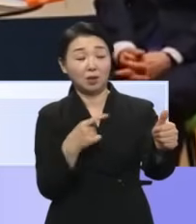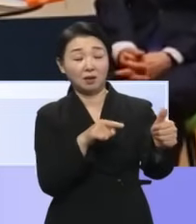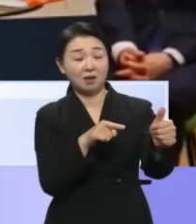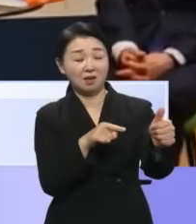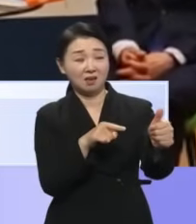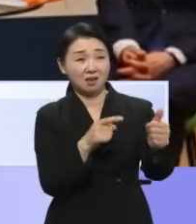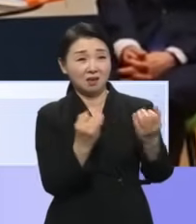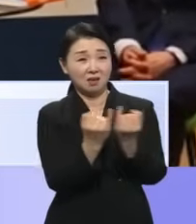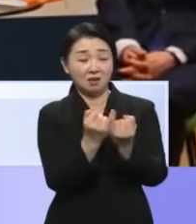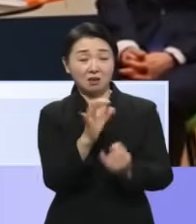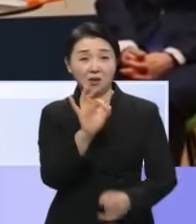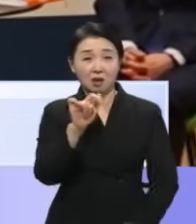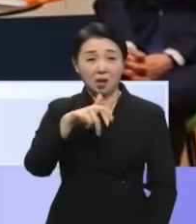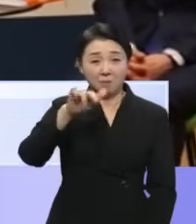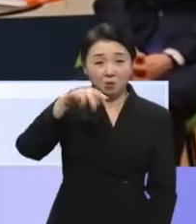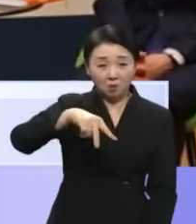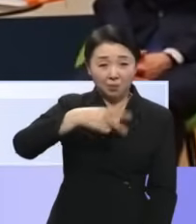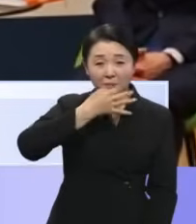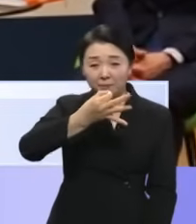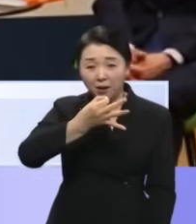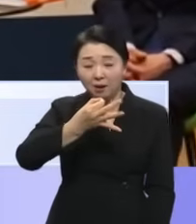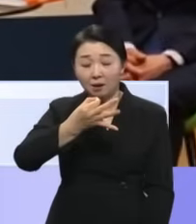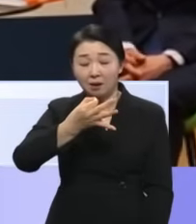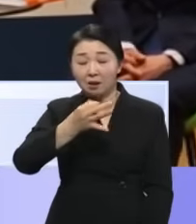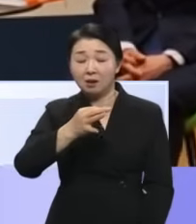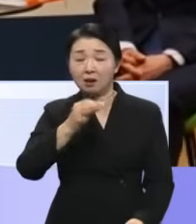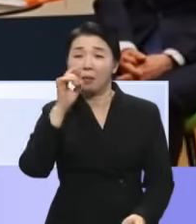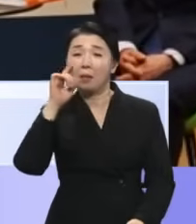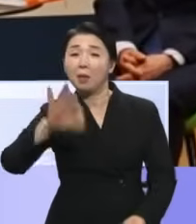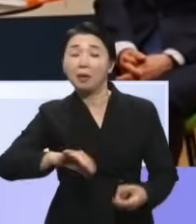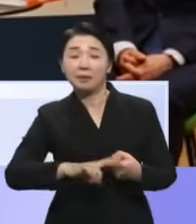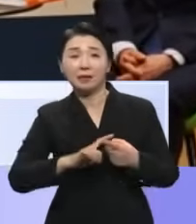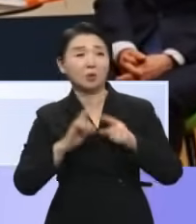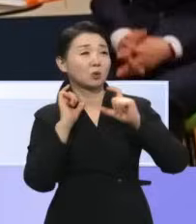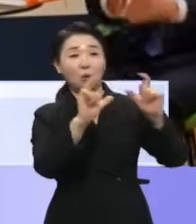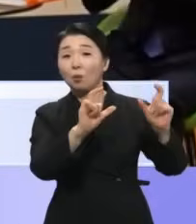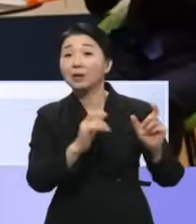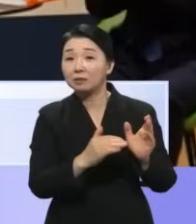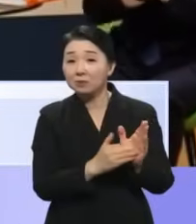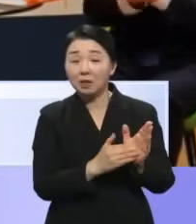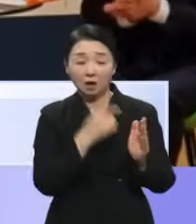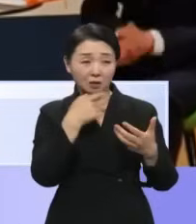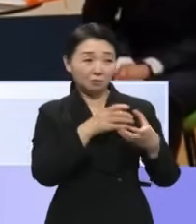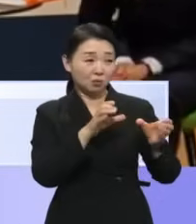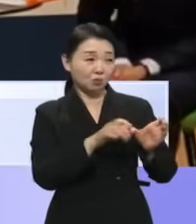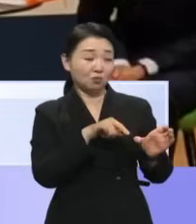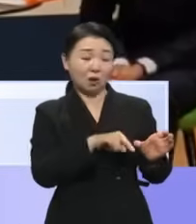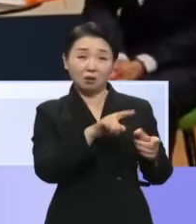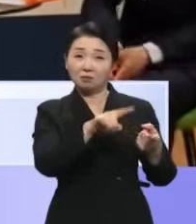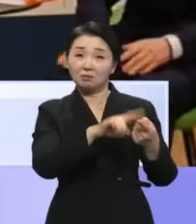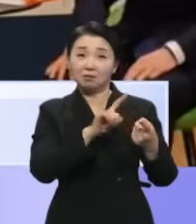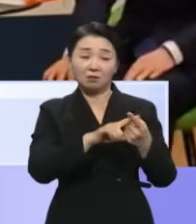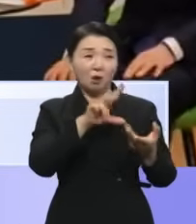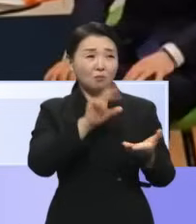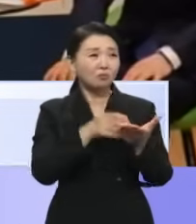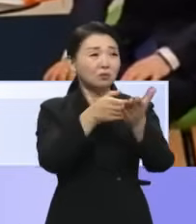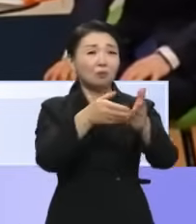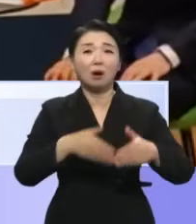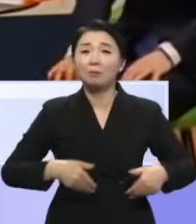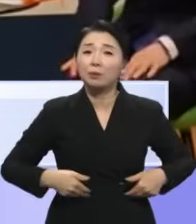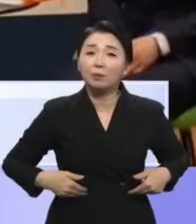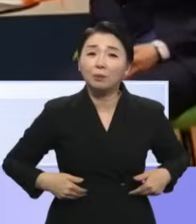암컷 발언에 대해서 잘못됐다고 뭐이 뭐라고 확인했습니다만 민주당에서 더이 여기에 대해서 문제 제기를 해야지